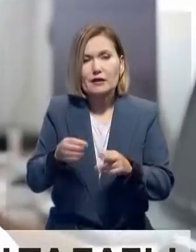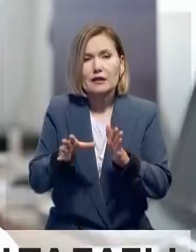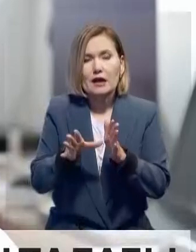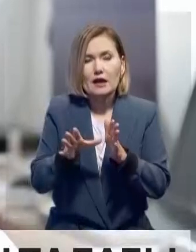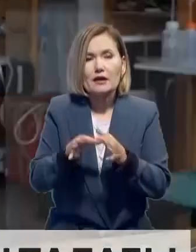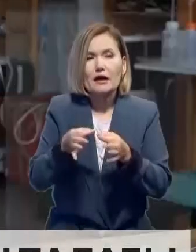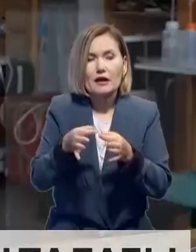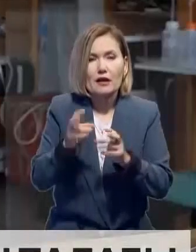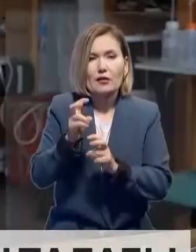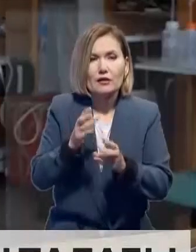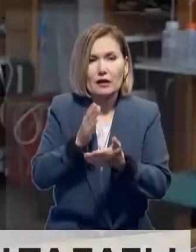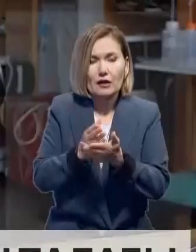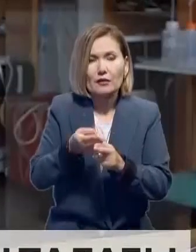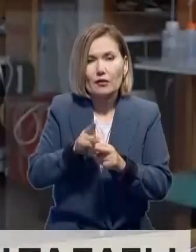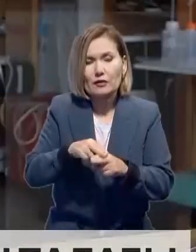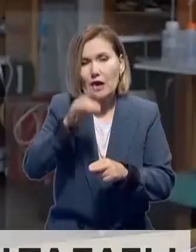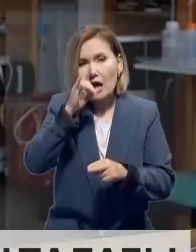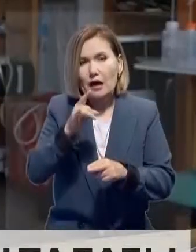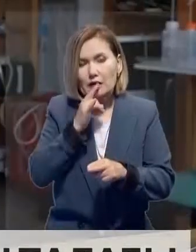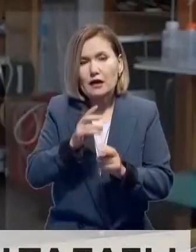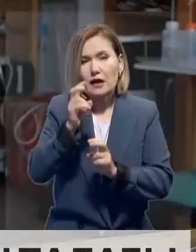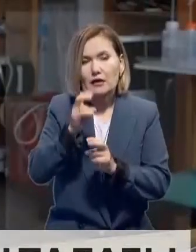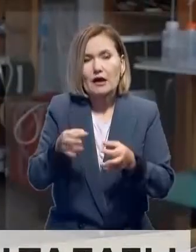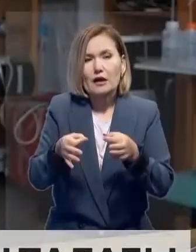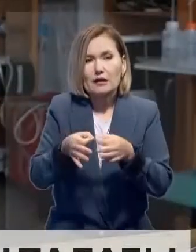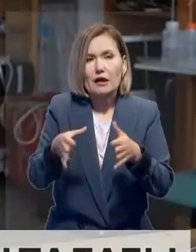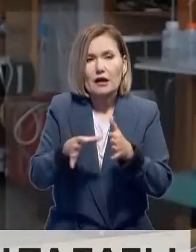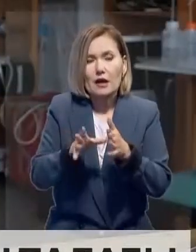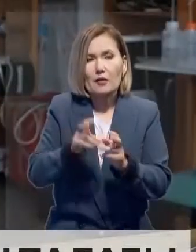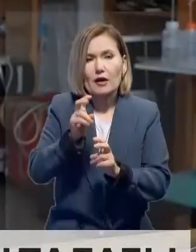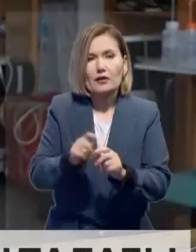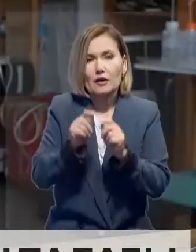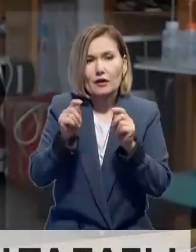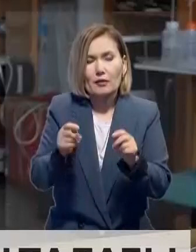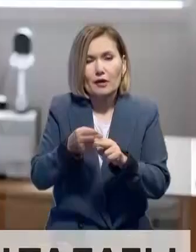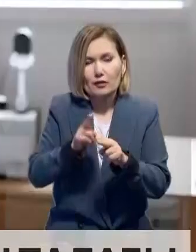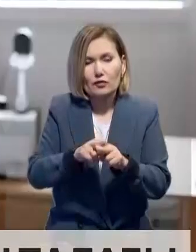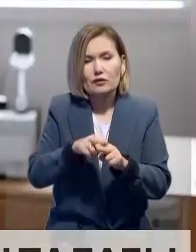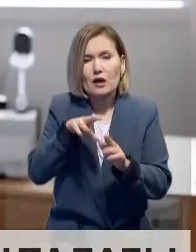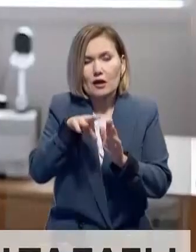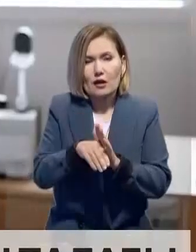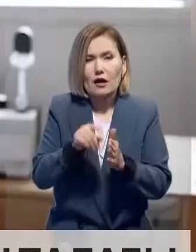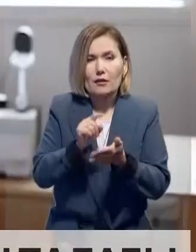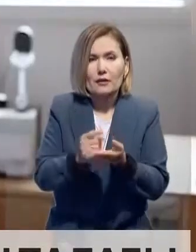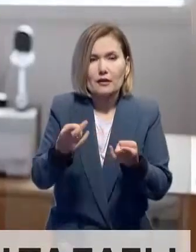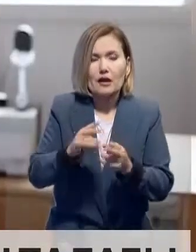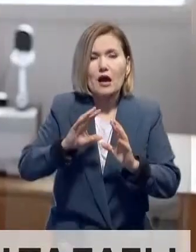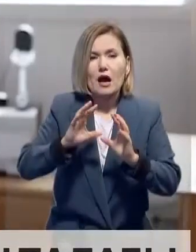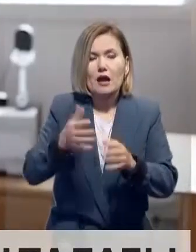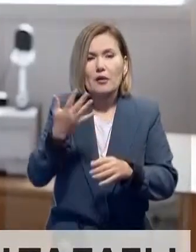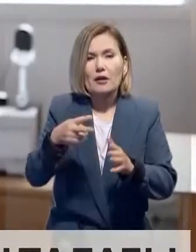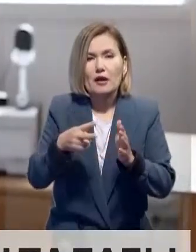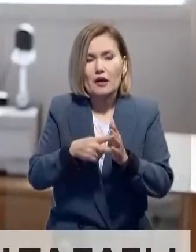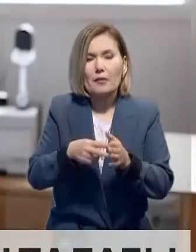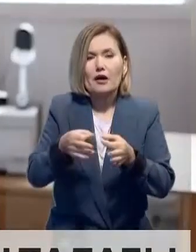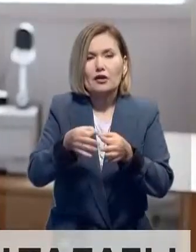Оларды бақылайтын орган тәуелсіз болуы керек. Францияда атом электр станциялары қатаң қадағаланады. Қазіргі таңда әлемде 57